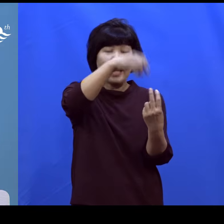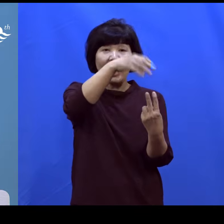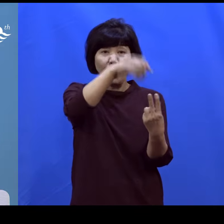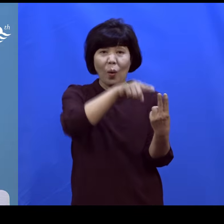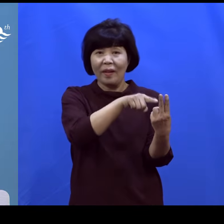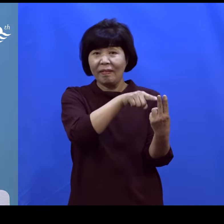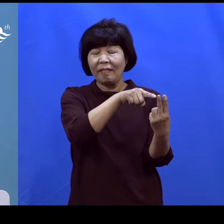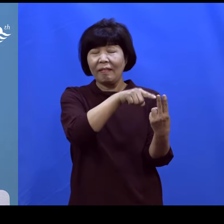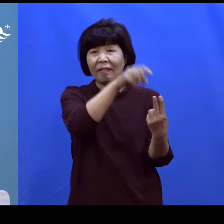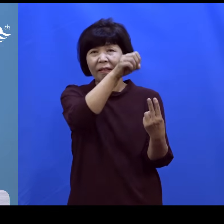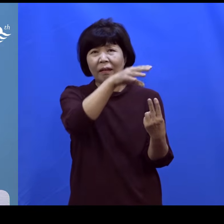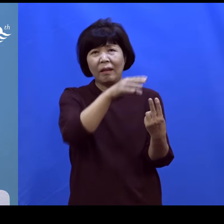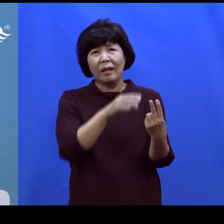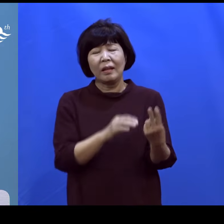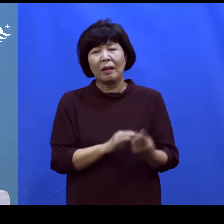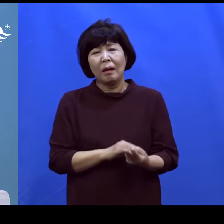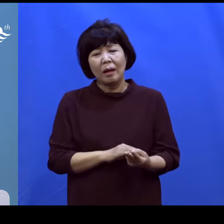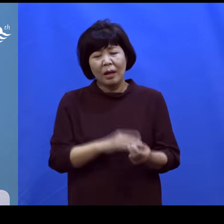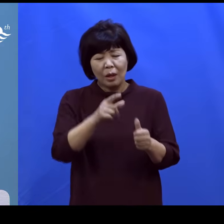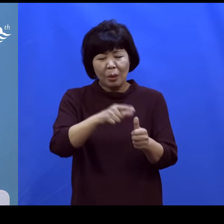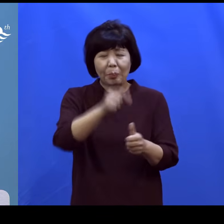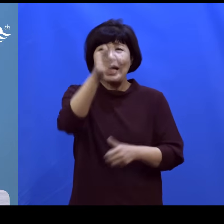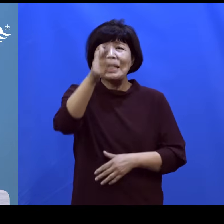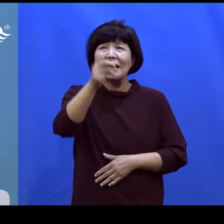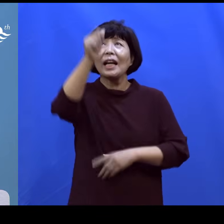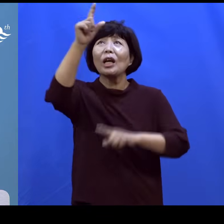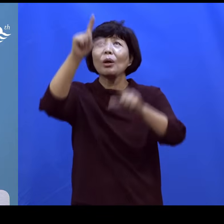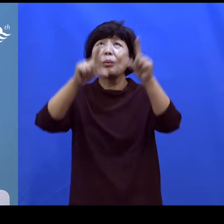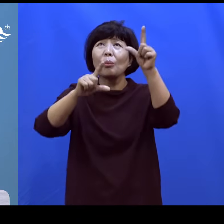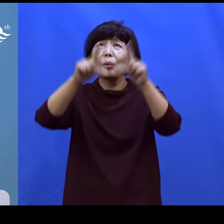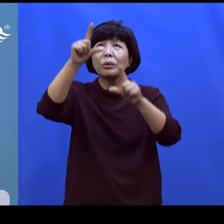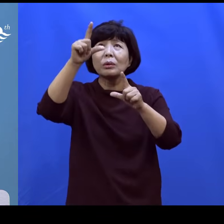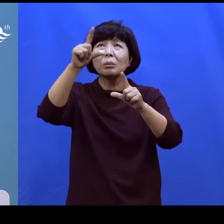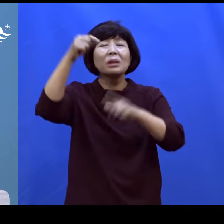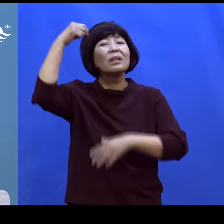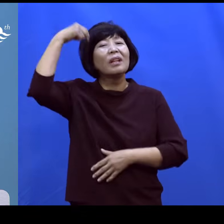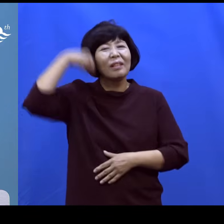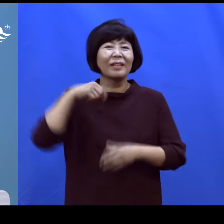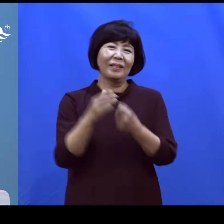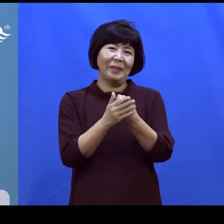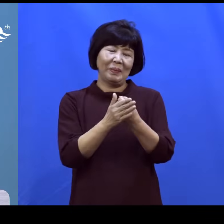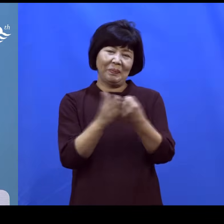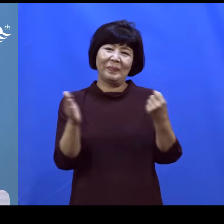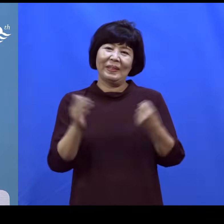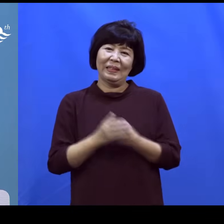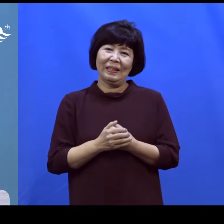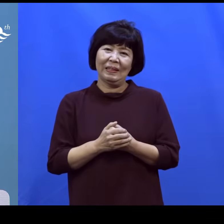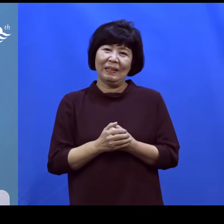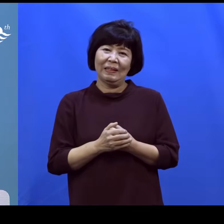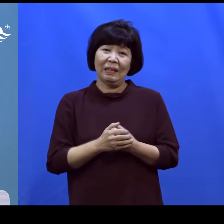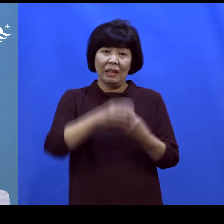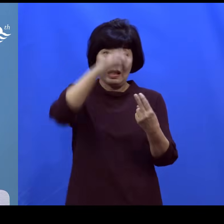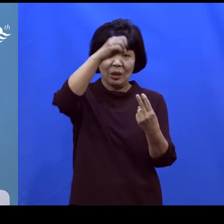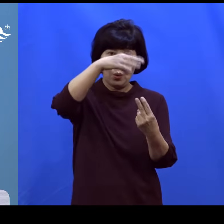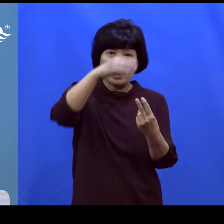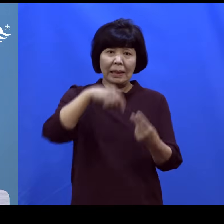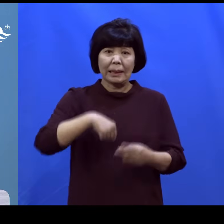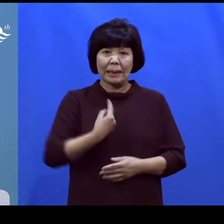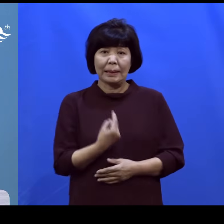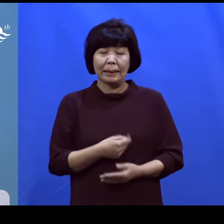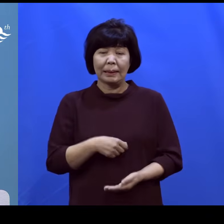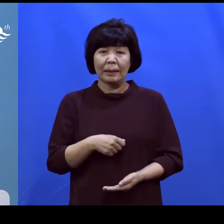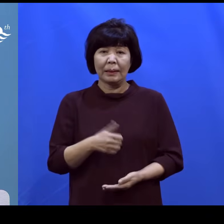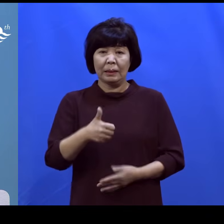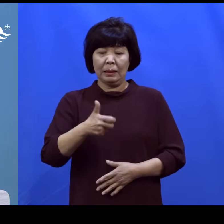요한에게서 어떤 메시아적 어떤 모습을 보았던 것입니다. 그때 요한이 자신의 정체를